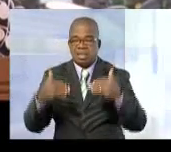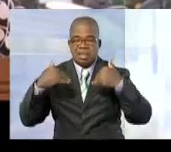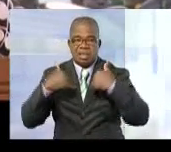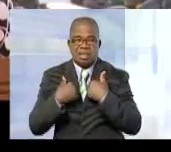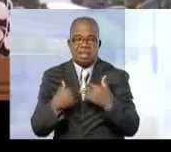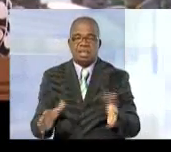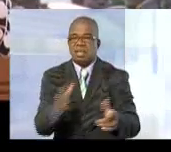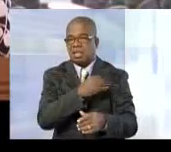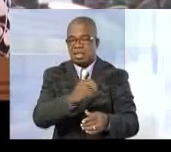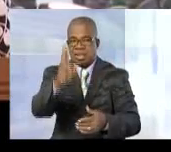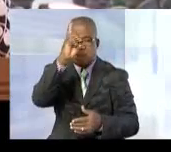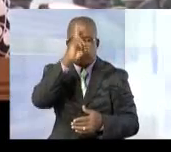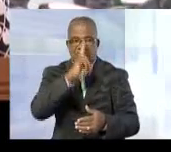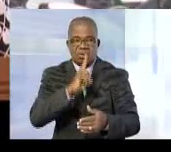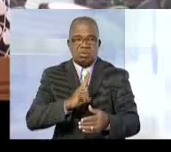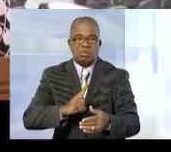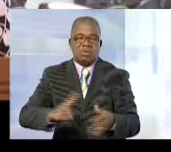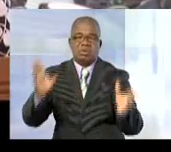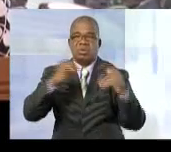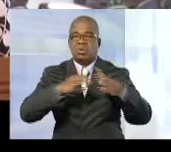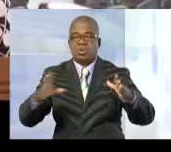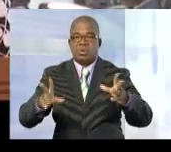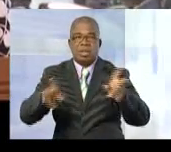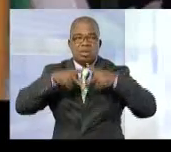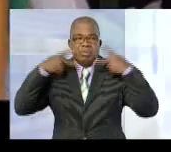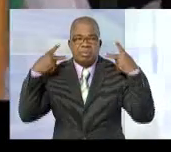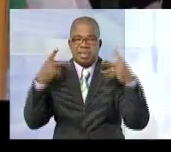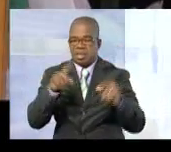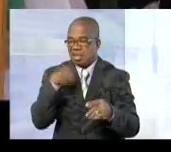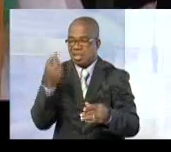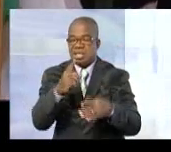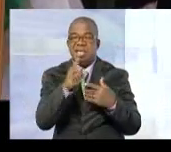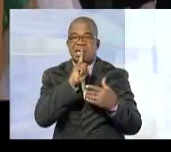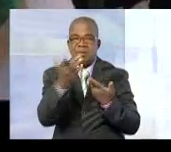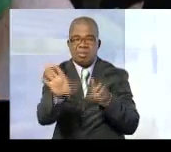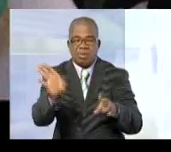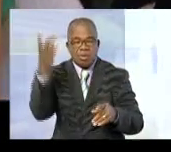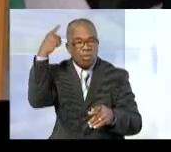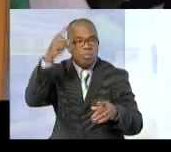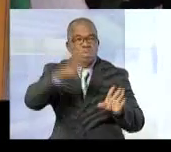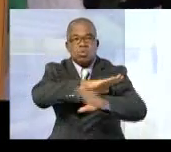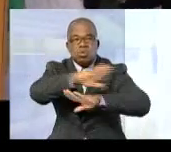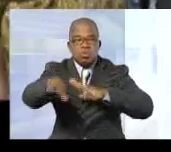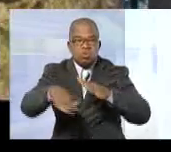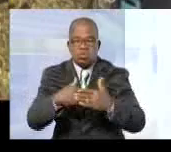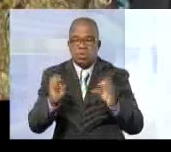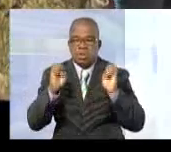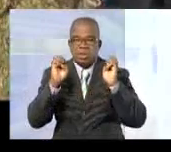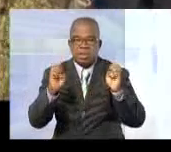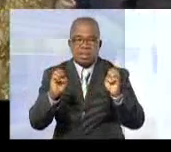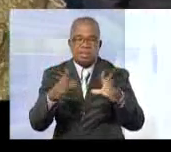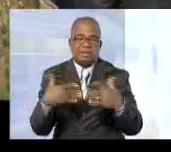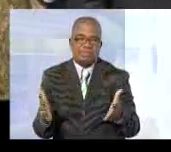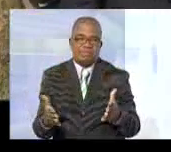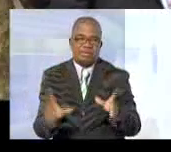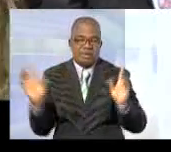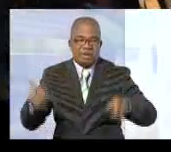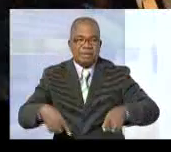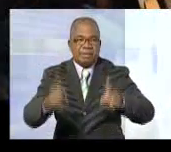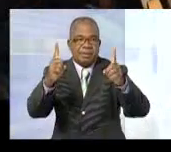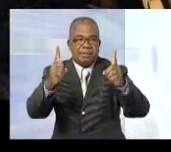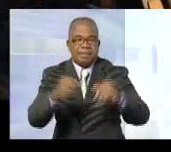rendu à son tour hommage à l'illustre disparu pour ses efforts de médiation pendant la crise post-électorale